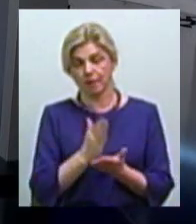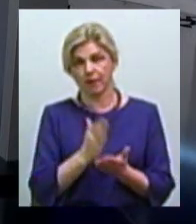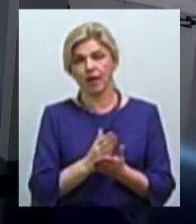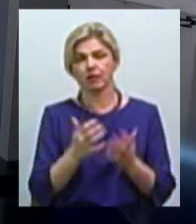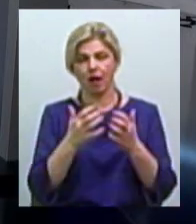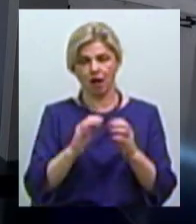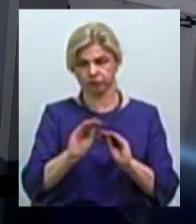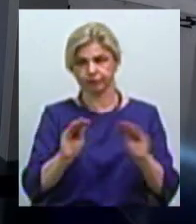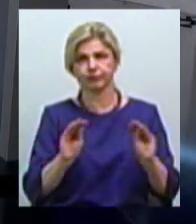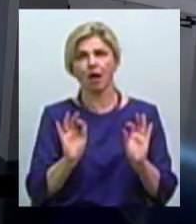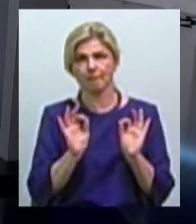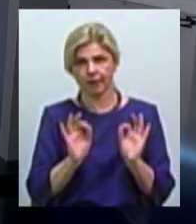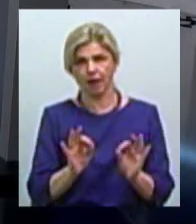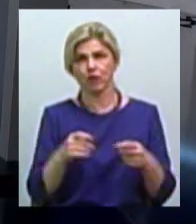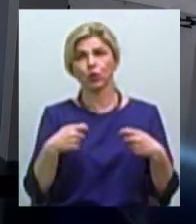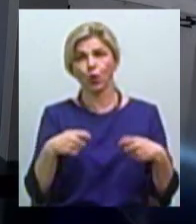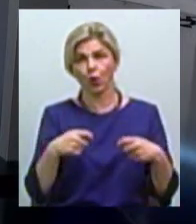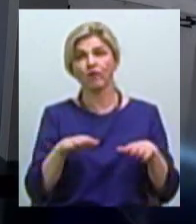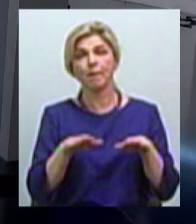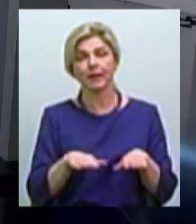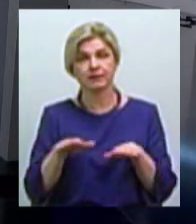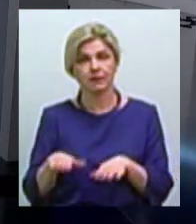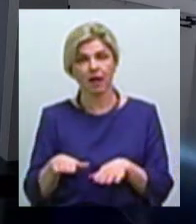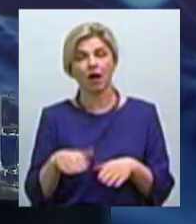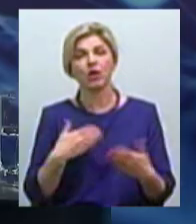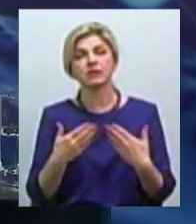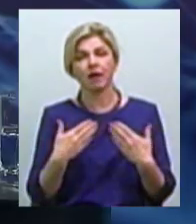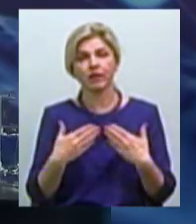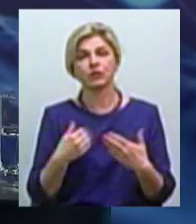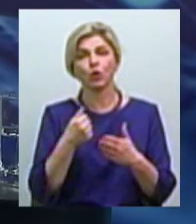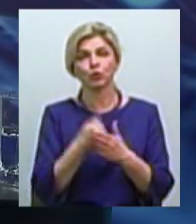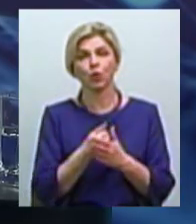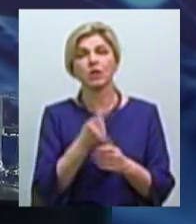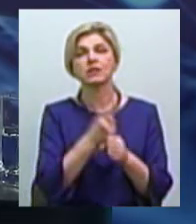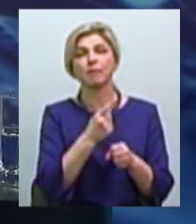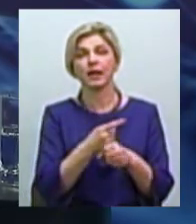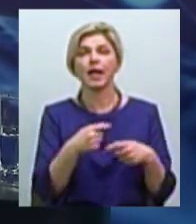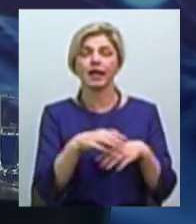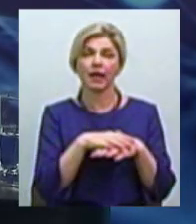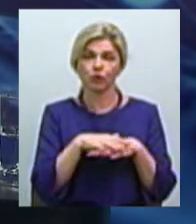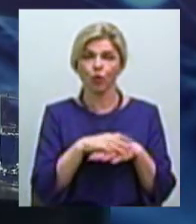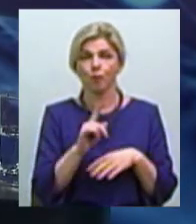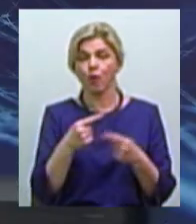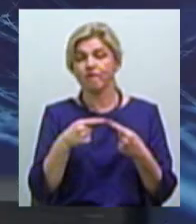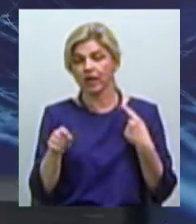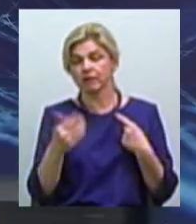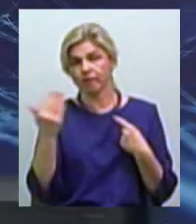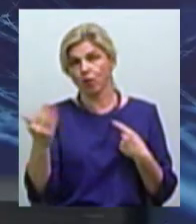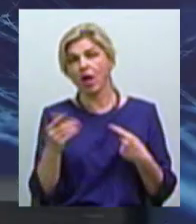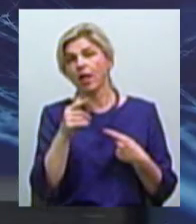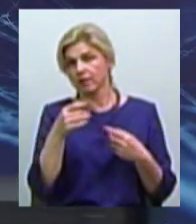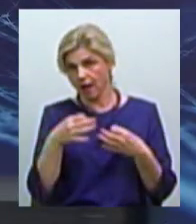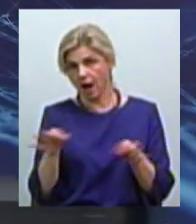облаштовані торгівлі місця, ставляться до стихійних ринків? Адже на відміну від легальних, там